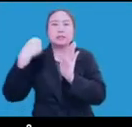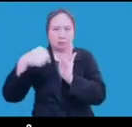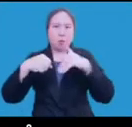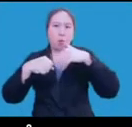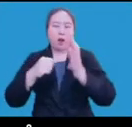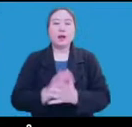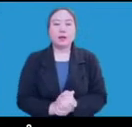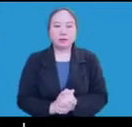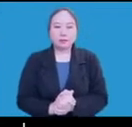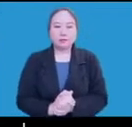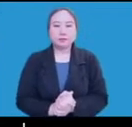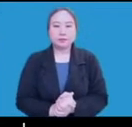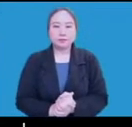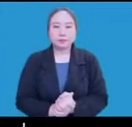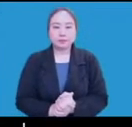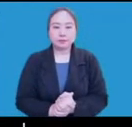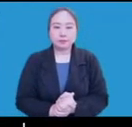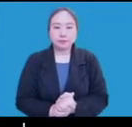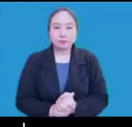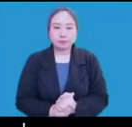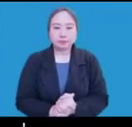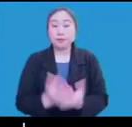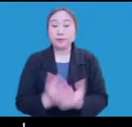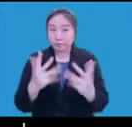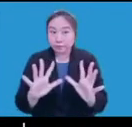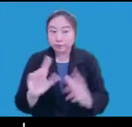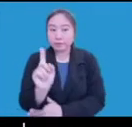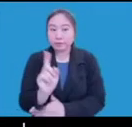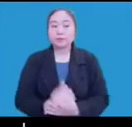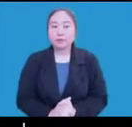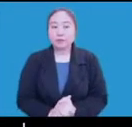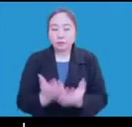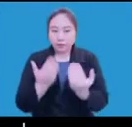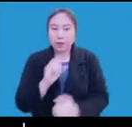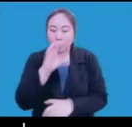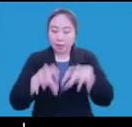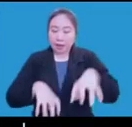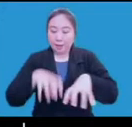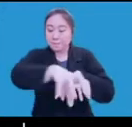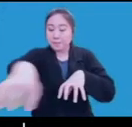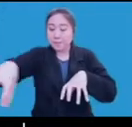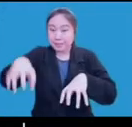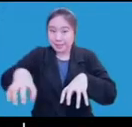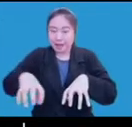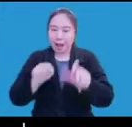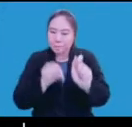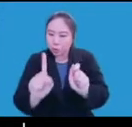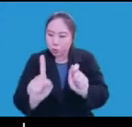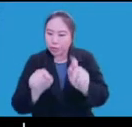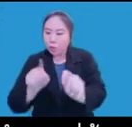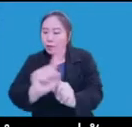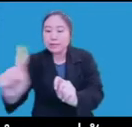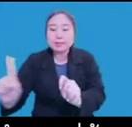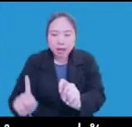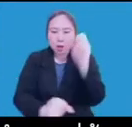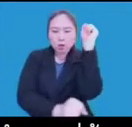ะถึงสื่อสารเข้าใจนะครับนอกจากนั้นนะครับก็ยังสามารถบอกได้ว่าแต่ละพื้นที่เนี่ยตรงไหนอำเภอไหนตำ